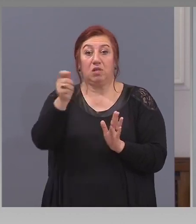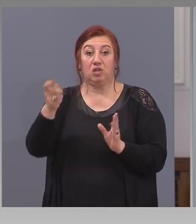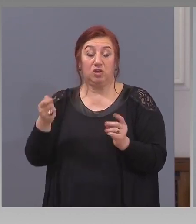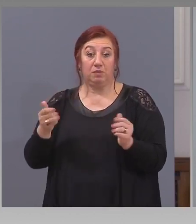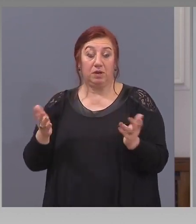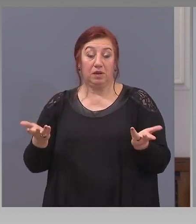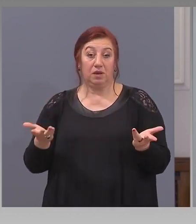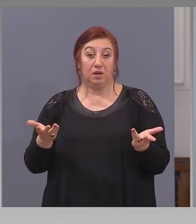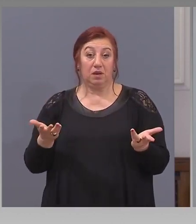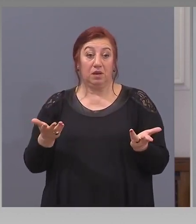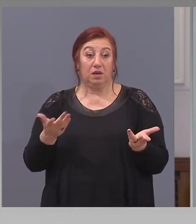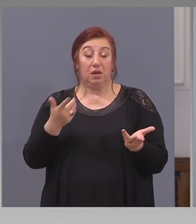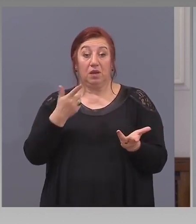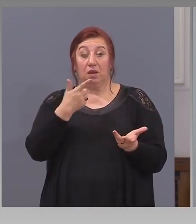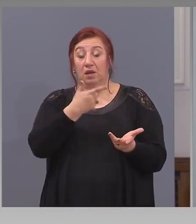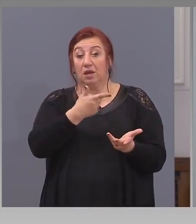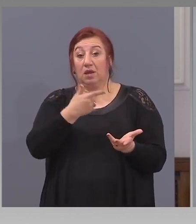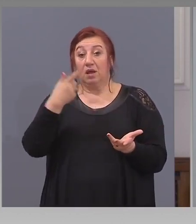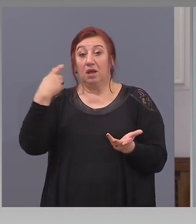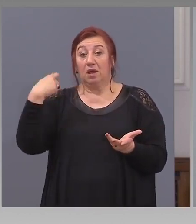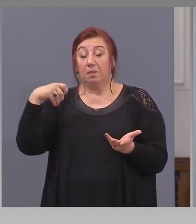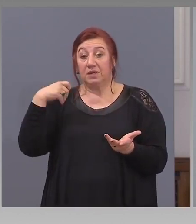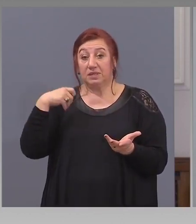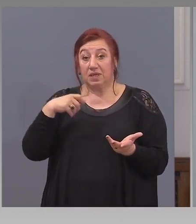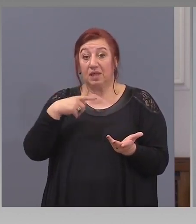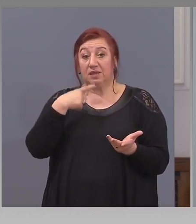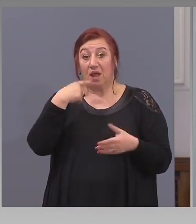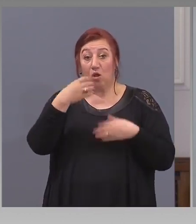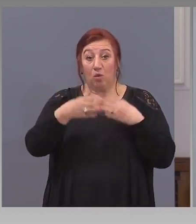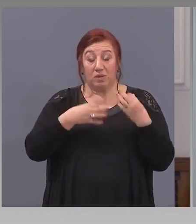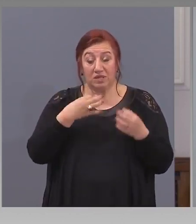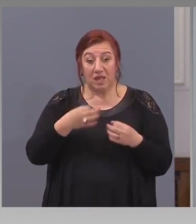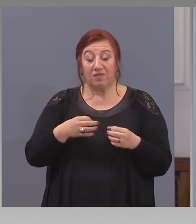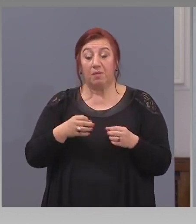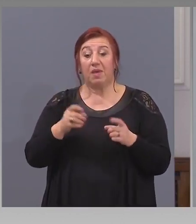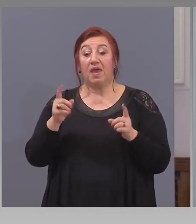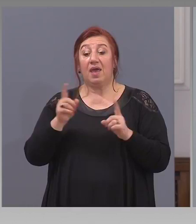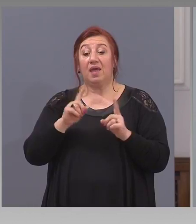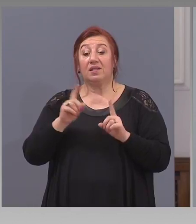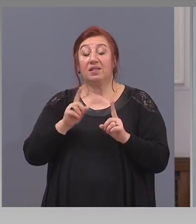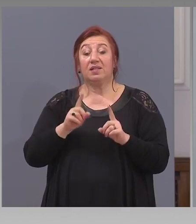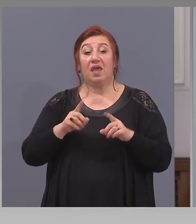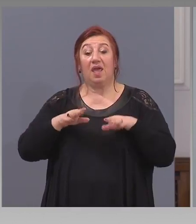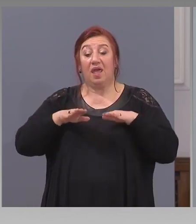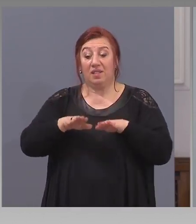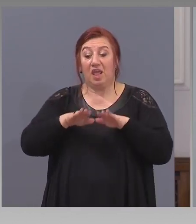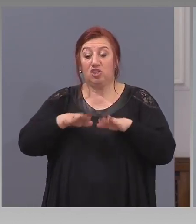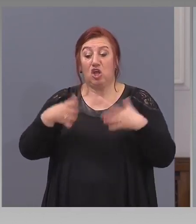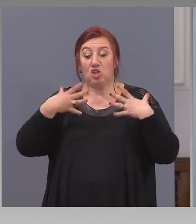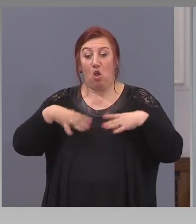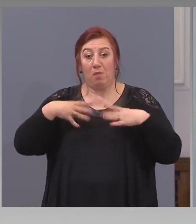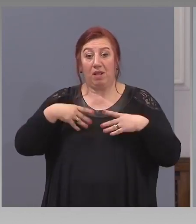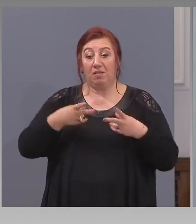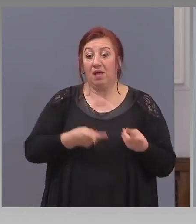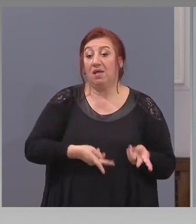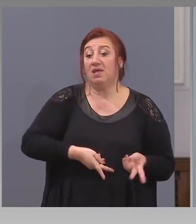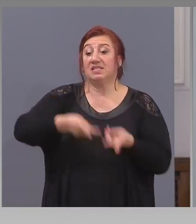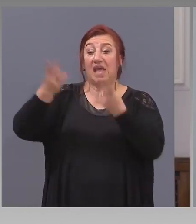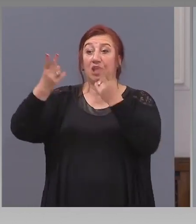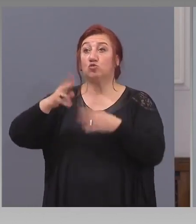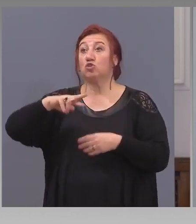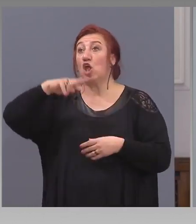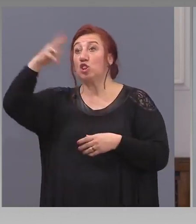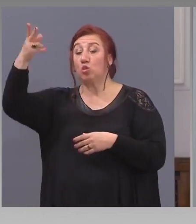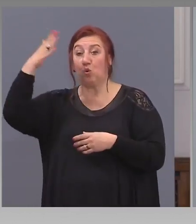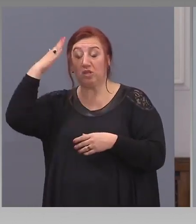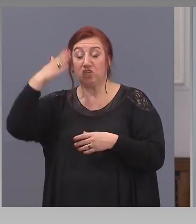Даже и президента си спомням, че той каза, ама да не е да почнете да услужвате с облекла на други преди нашия пазар. Еми